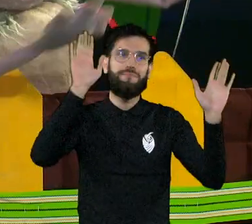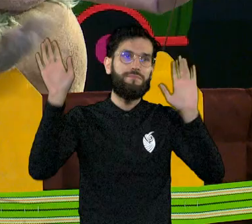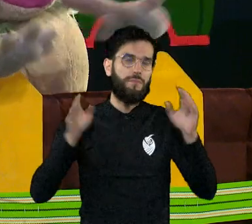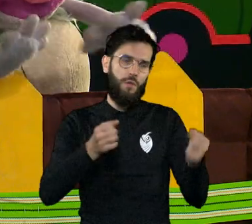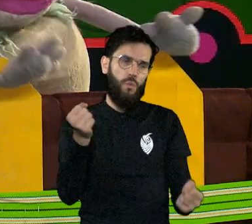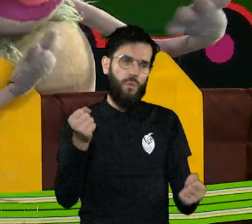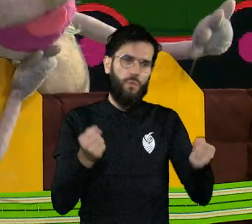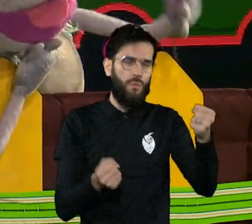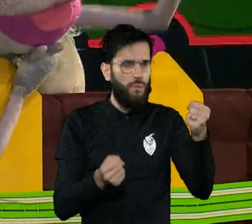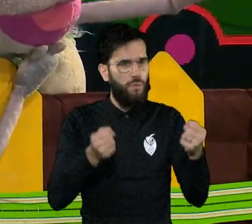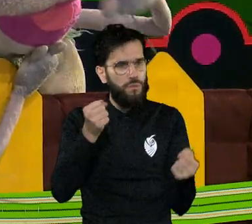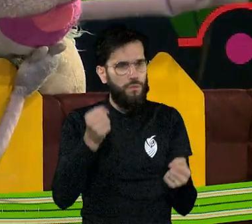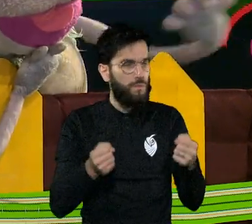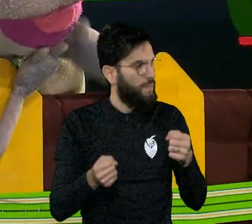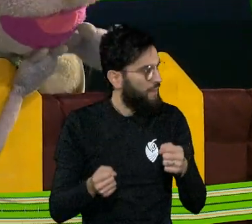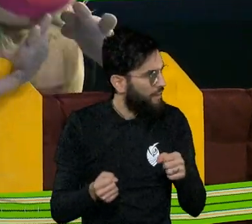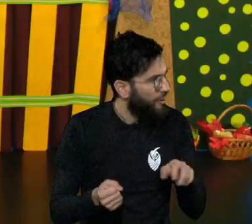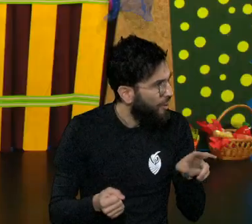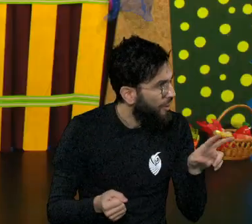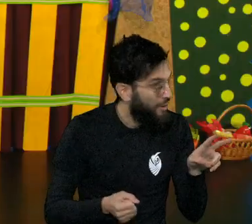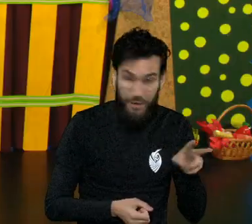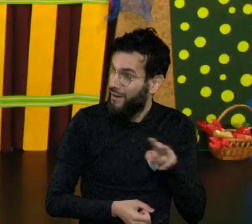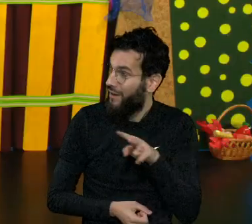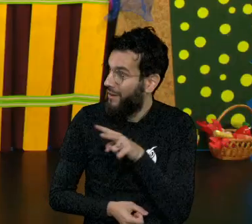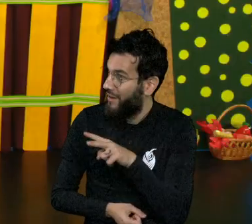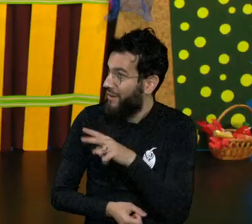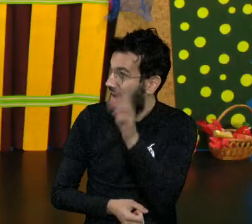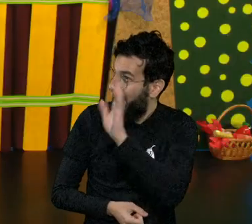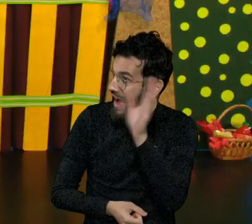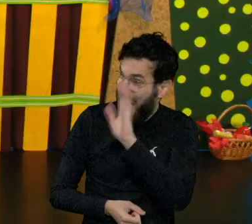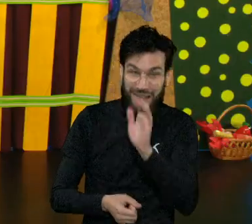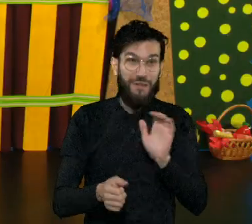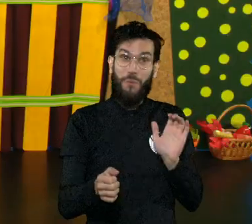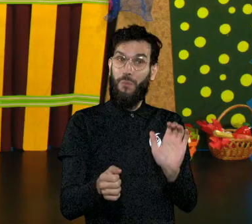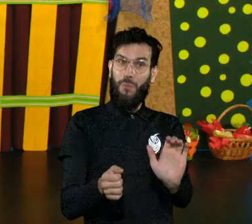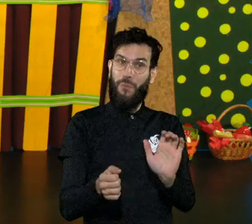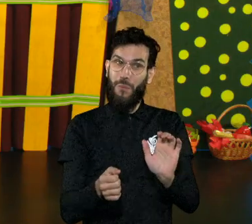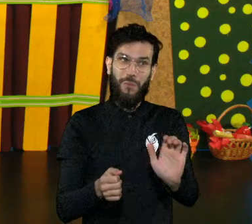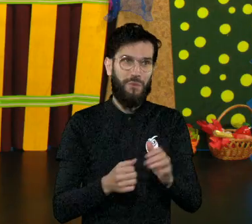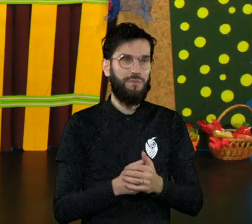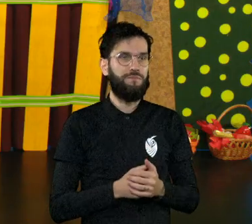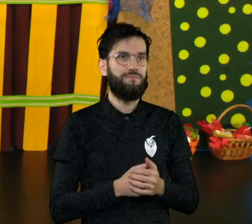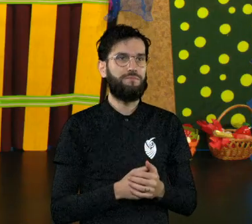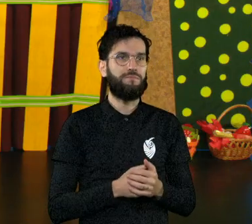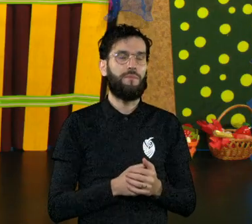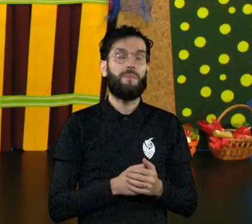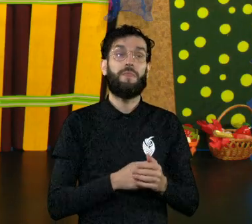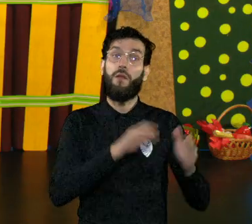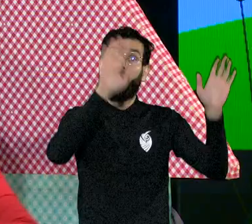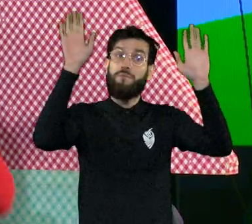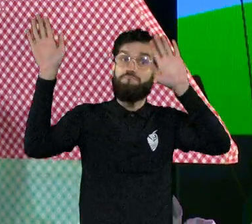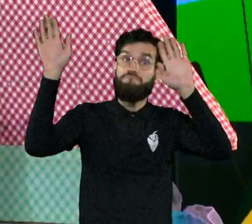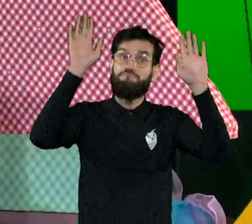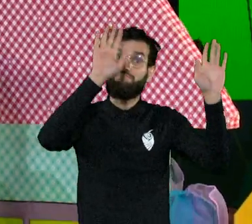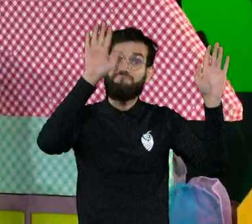kamoši. Otoč volant, zatrú hlasno, šofér je šéf najväčší. Ruky hore, idú auta, naši veľkí